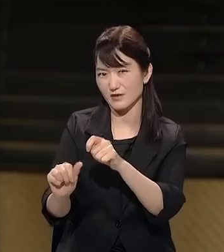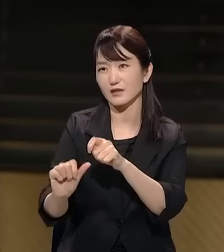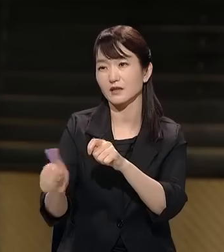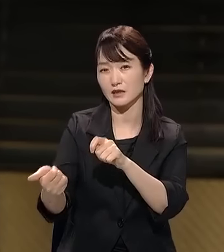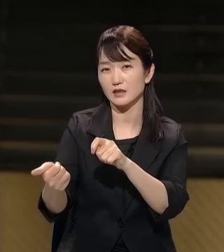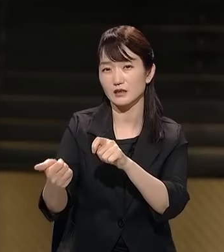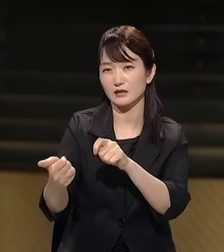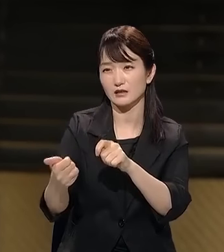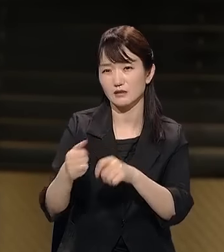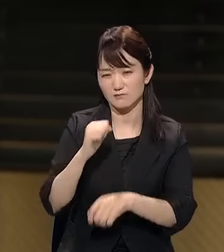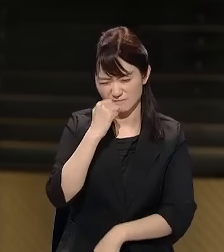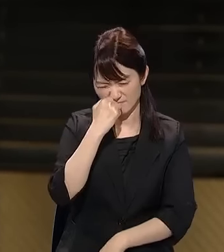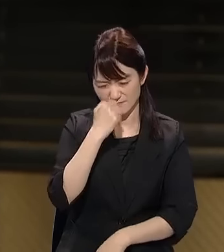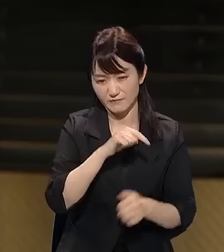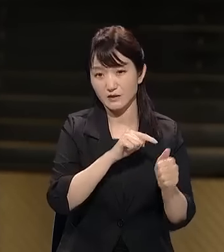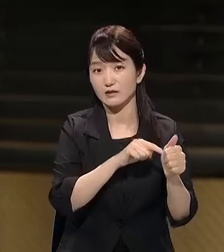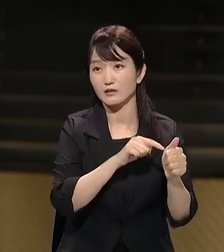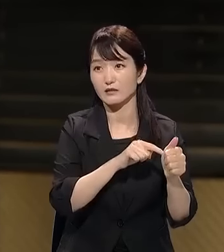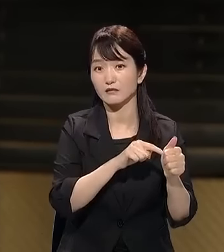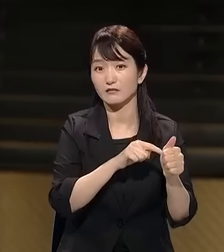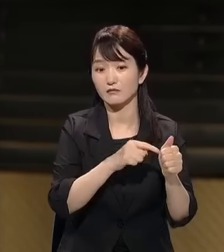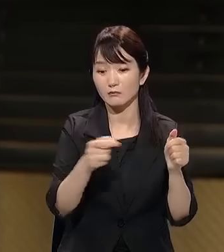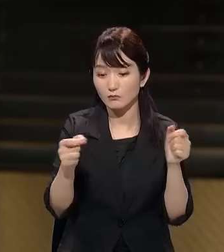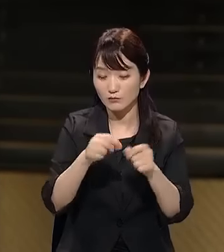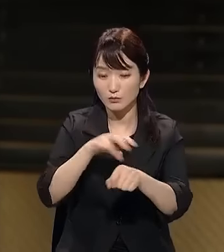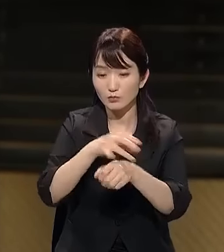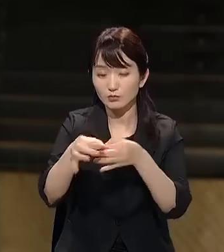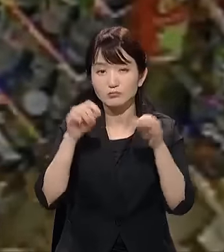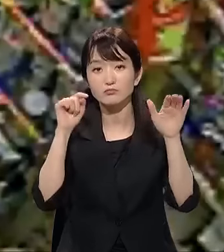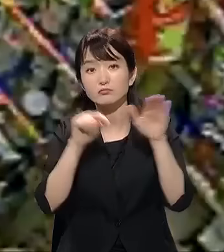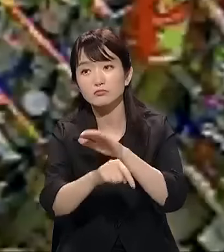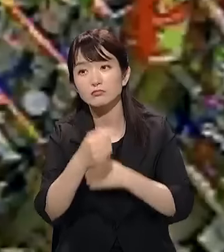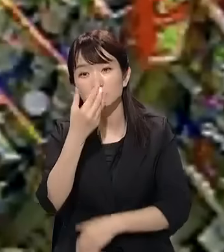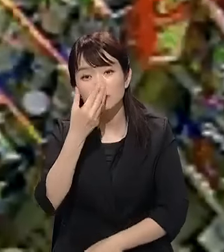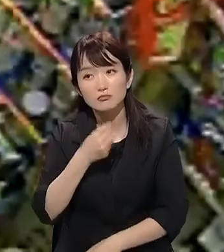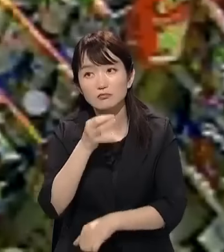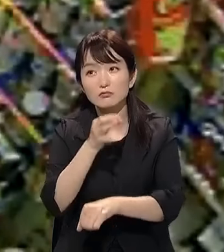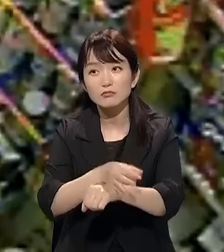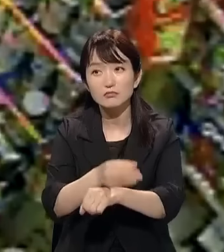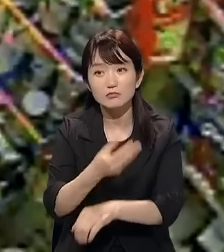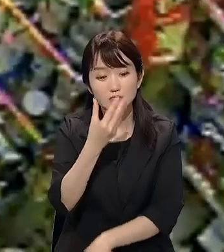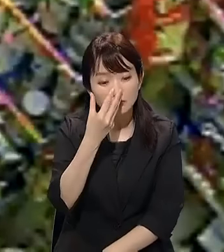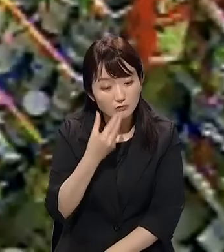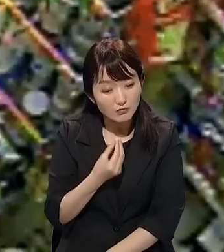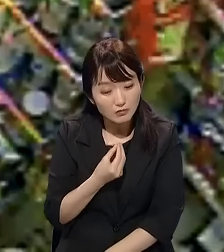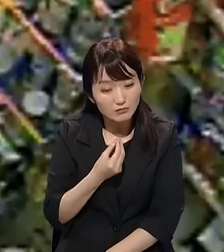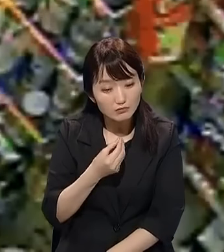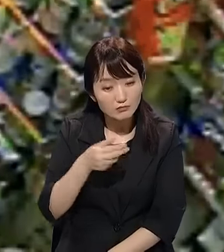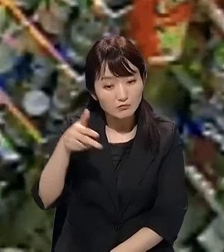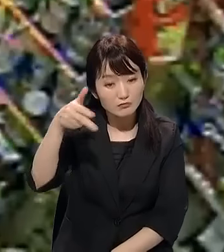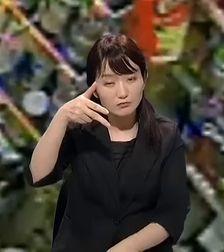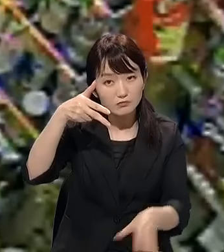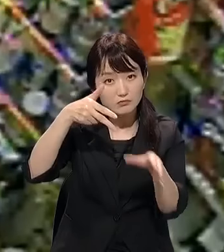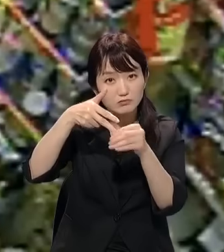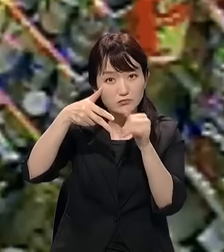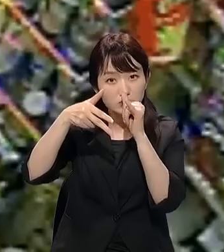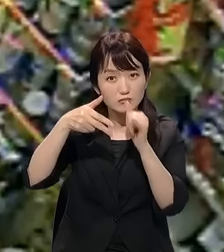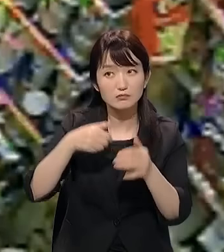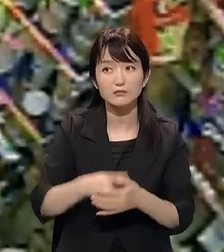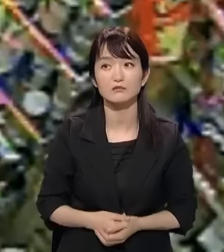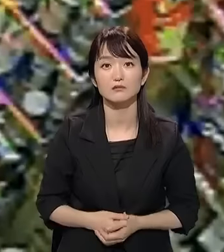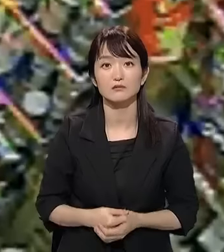무참한 짓을 저지르고 나서 임금 편의점에 가서 또 뻔뻔하게 그냥 음료수 사마시는 모습이 CCTV 고스란이 찍혔습니다 지금 살